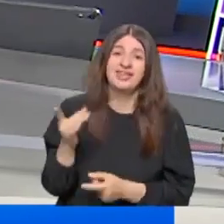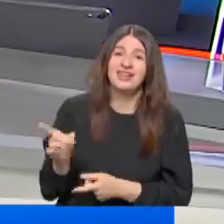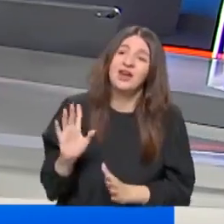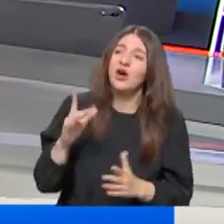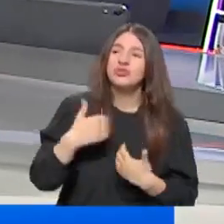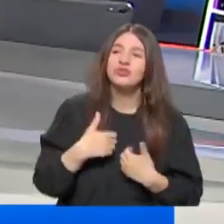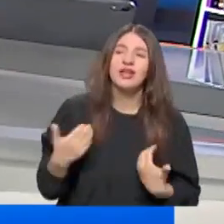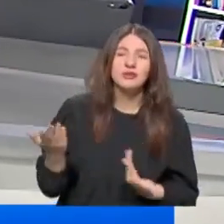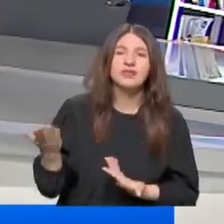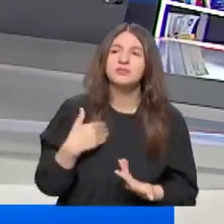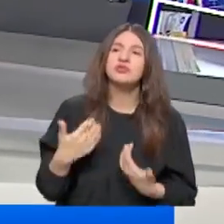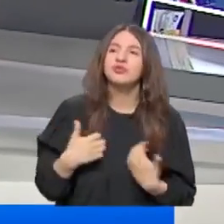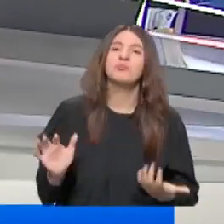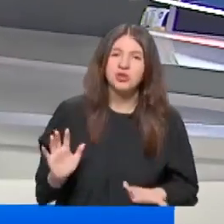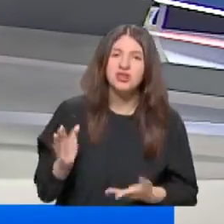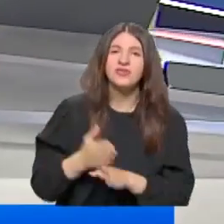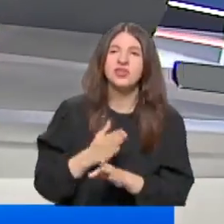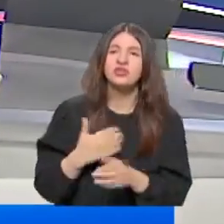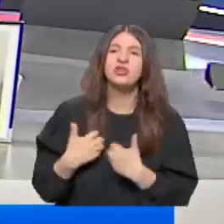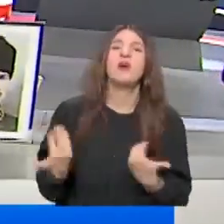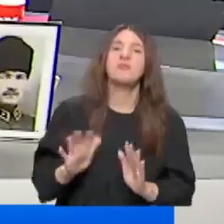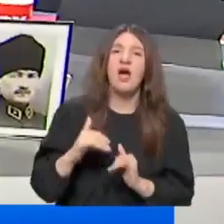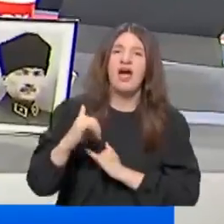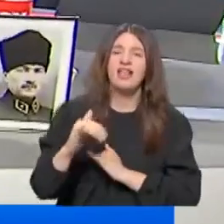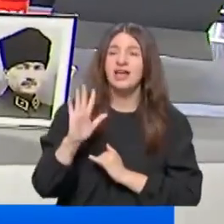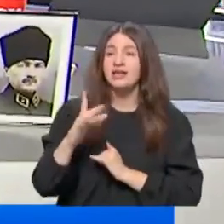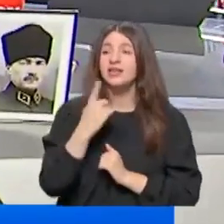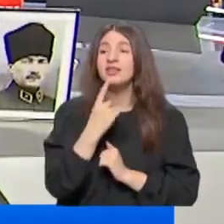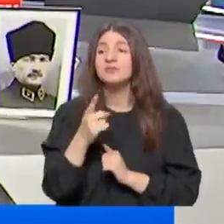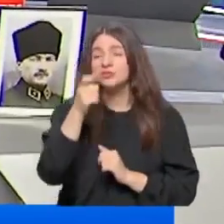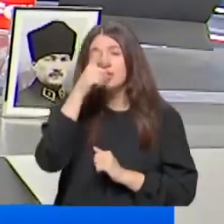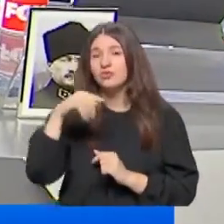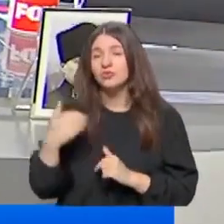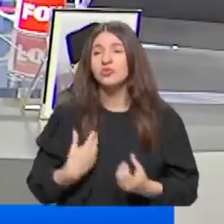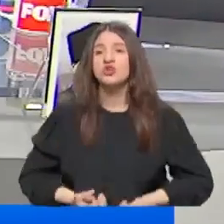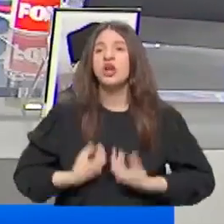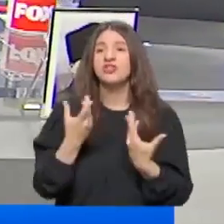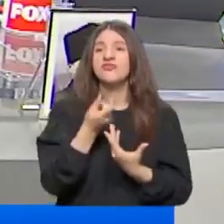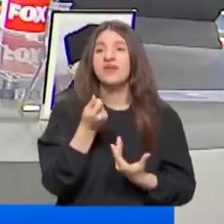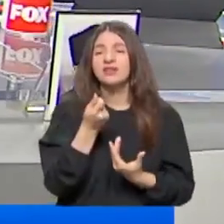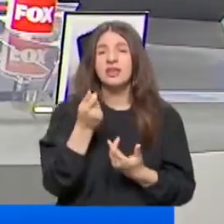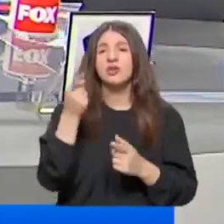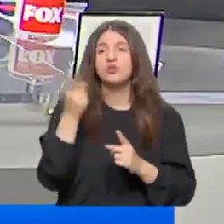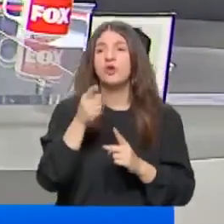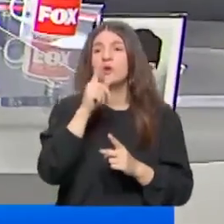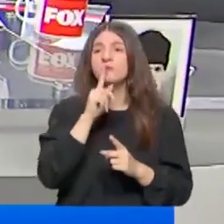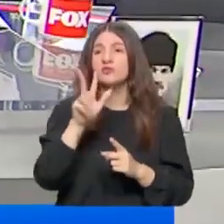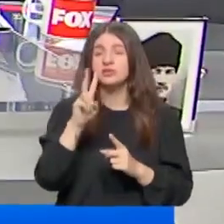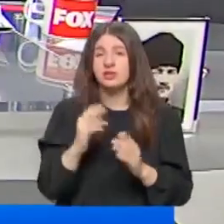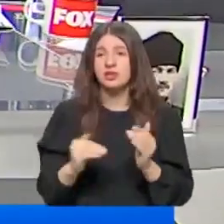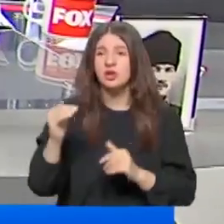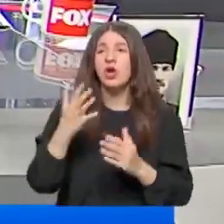Türkiye güveniyorsanız ikimiz güvenmiyoruz vatandaşla güvenli demiştik üretici fiyatları 132 hafta demiş